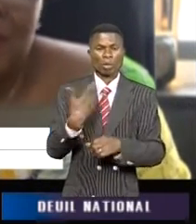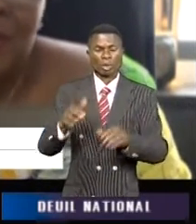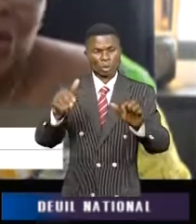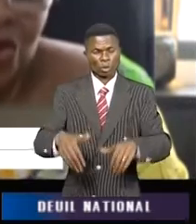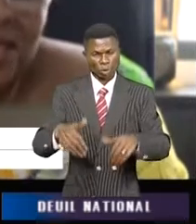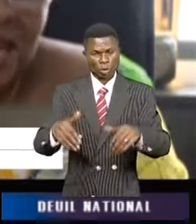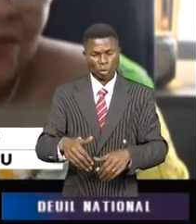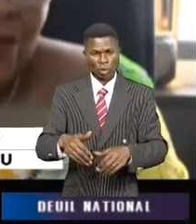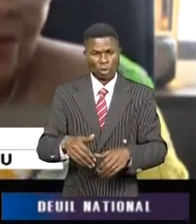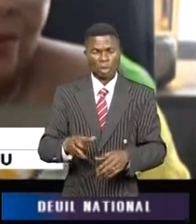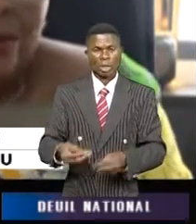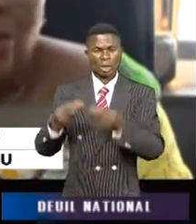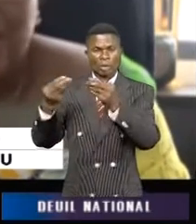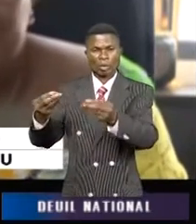agricoles